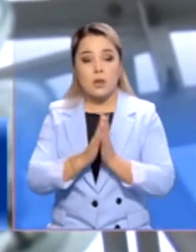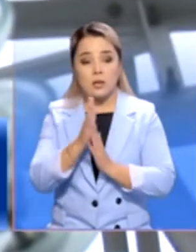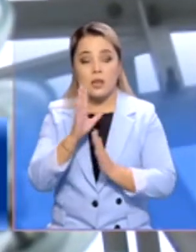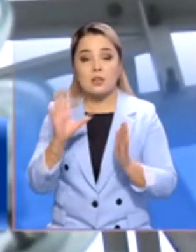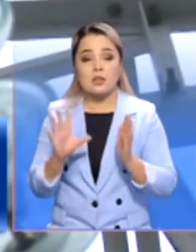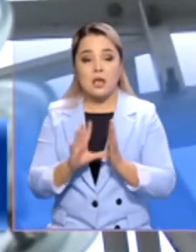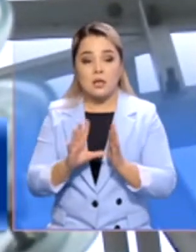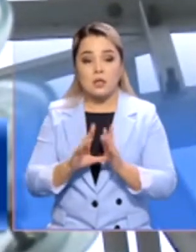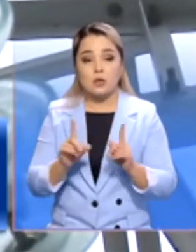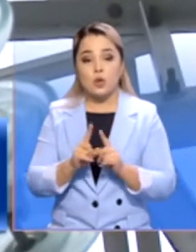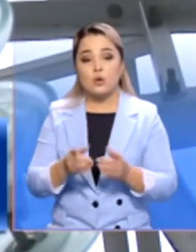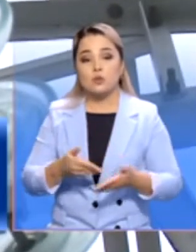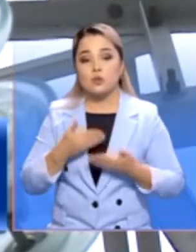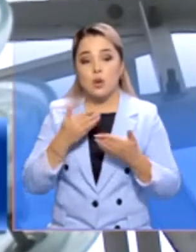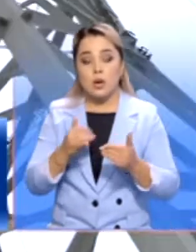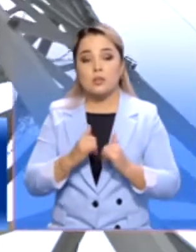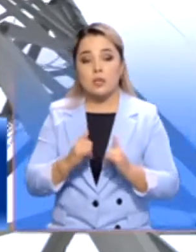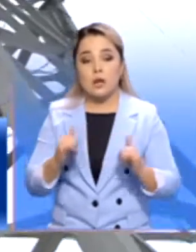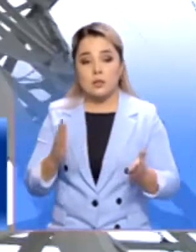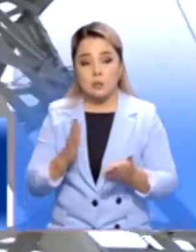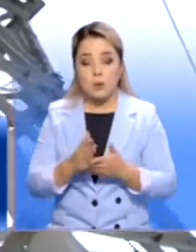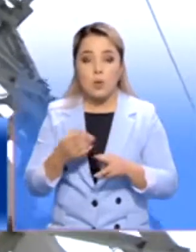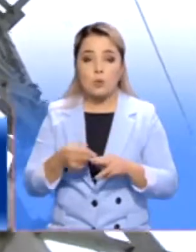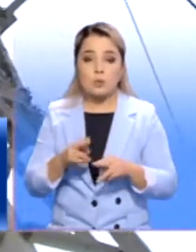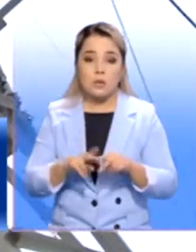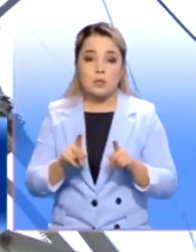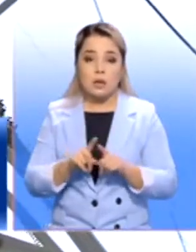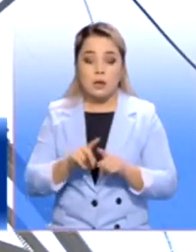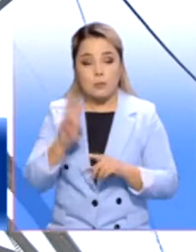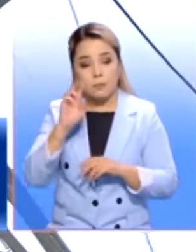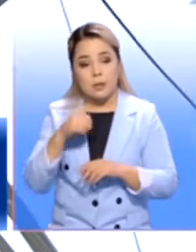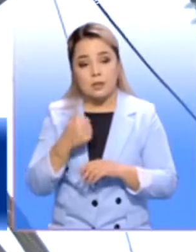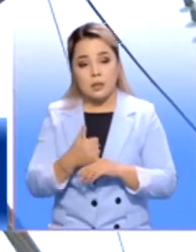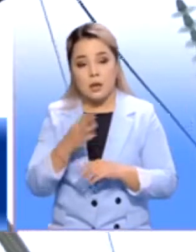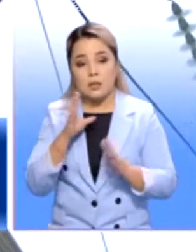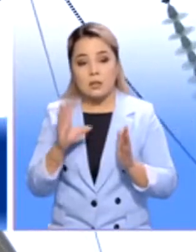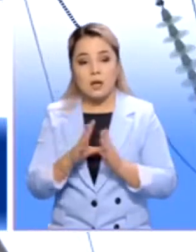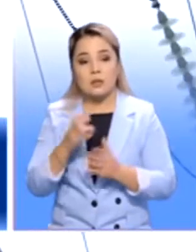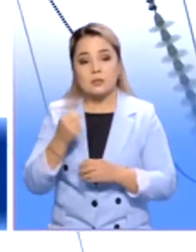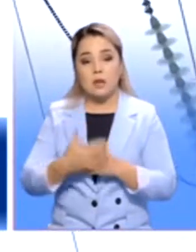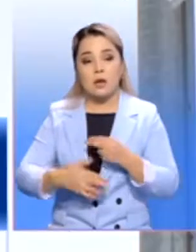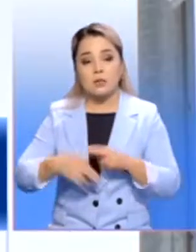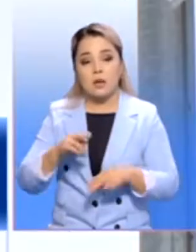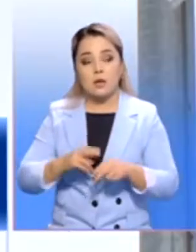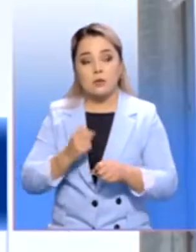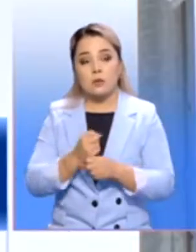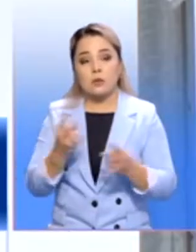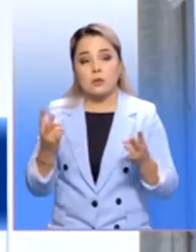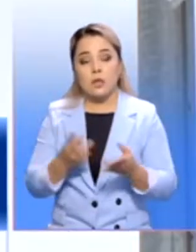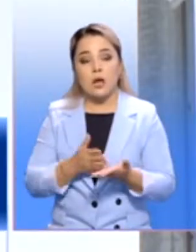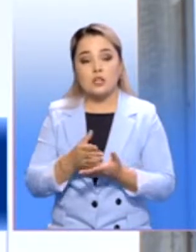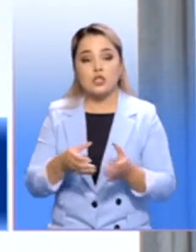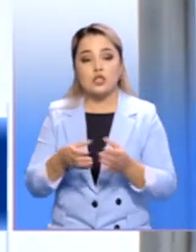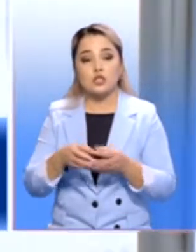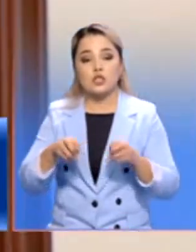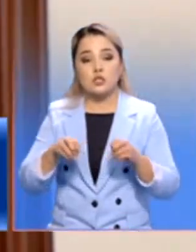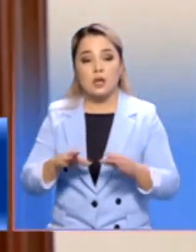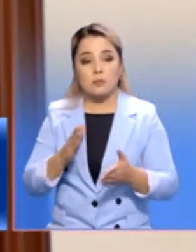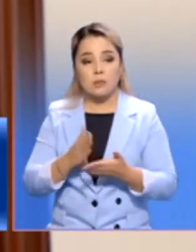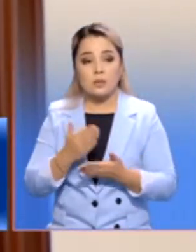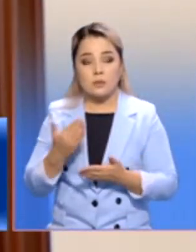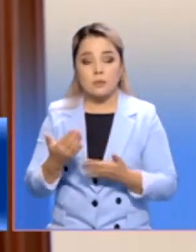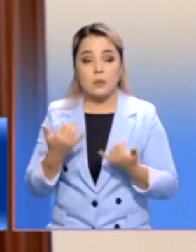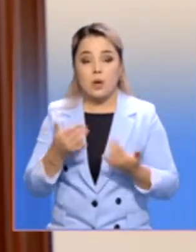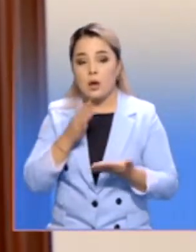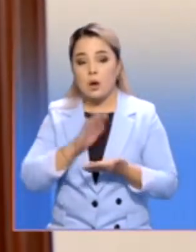электр энергиясына деген сұраныс ұлғайып келеді. Сондықтан мемлекет атом электр станциясын салу керек деген саяси шешім жасады.